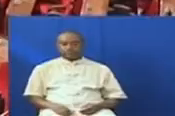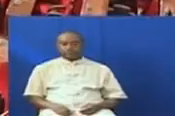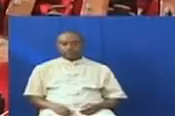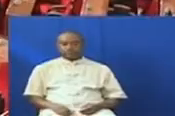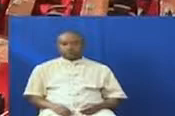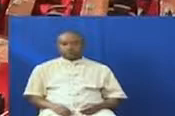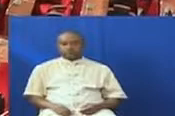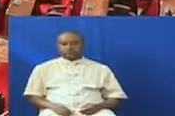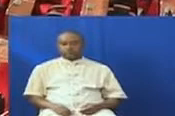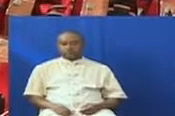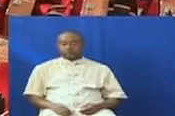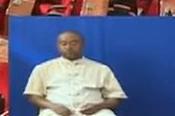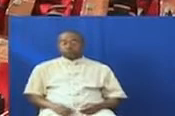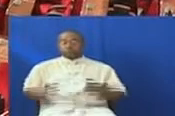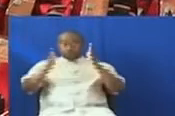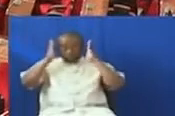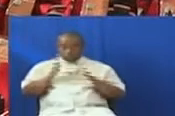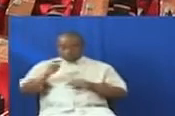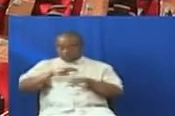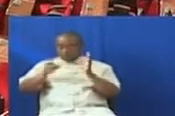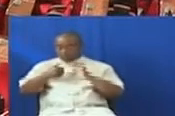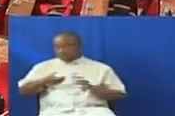Asante. Mheshimiwa Naibu Spika,